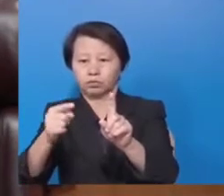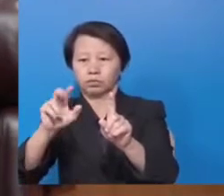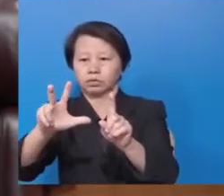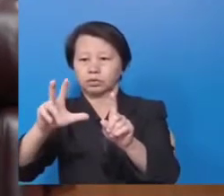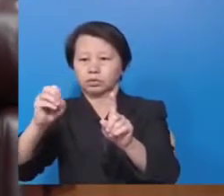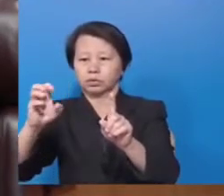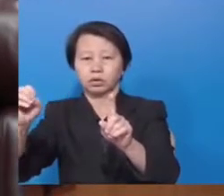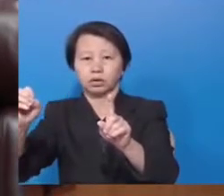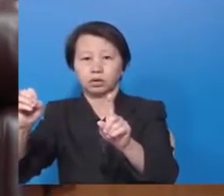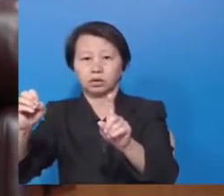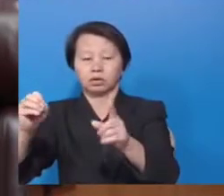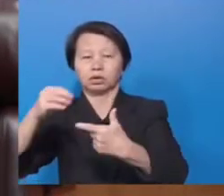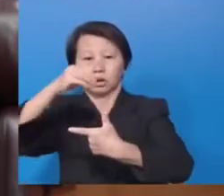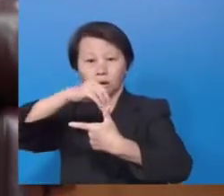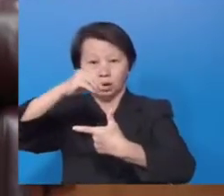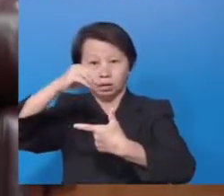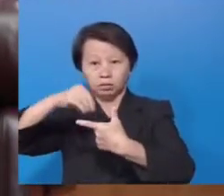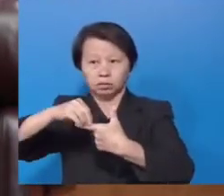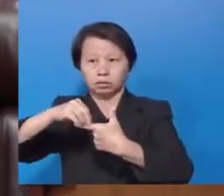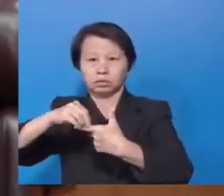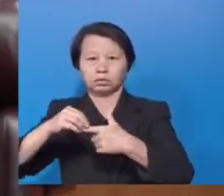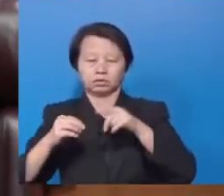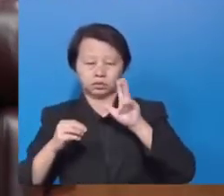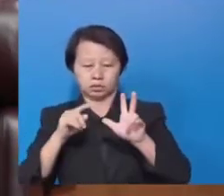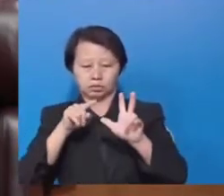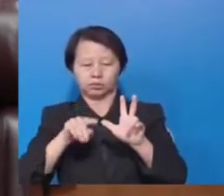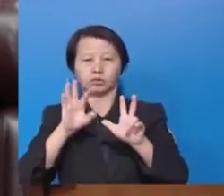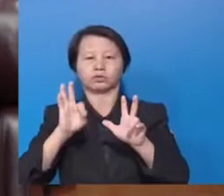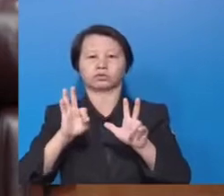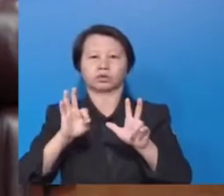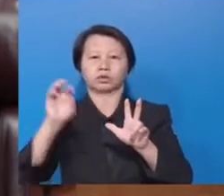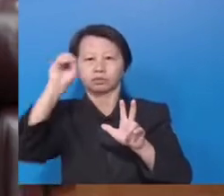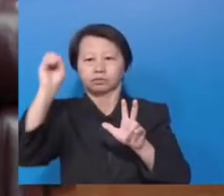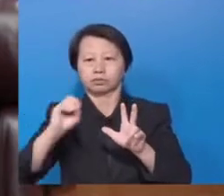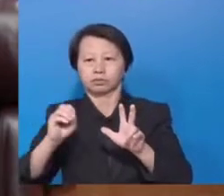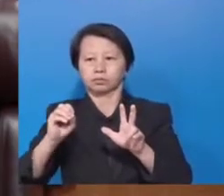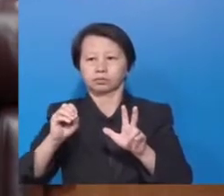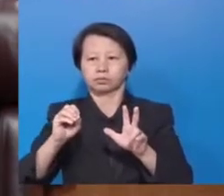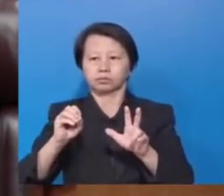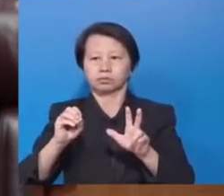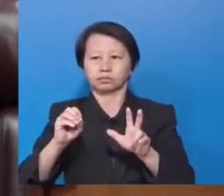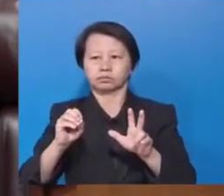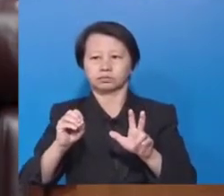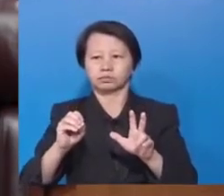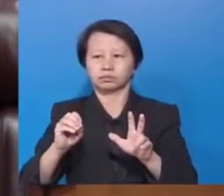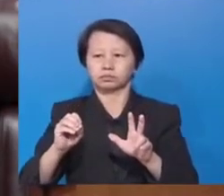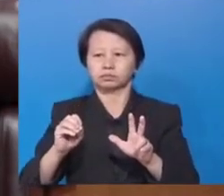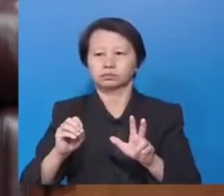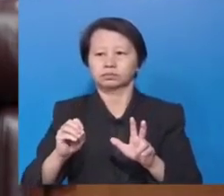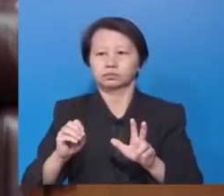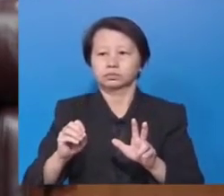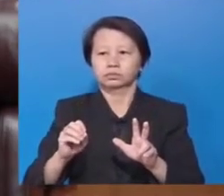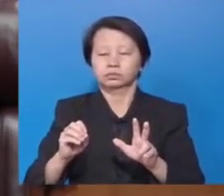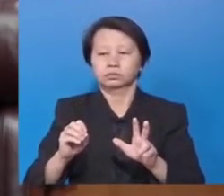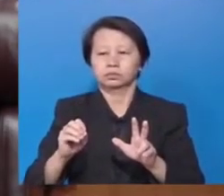170316 kau pada kadar 3-point hai hai